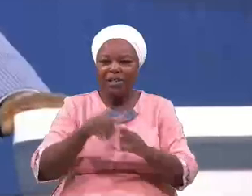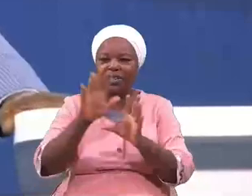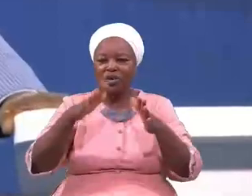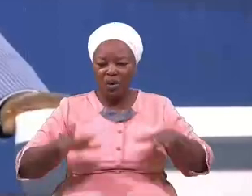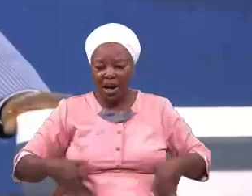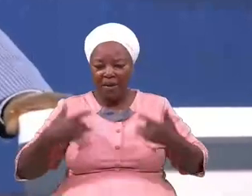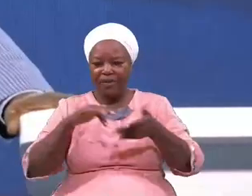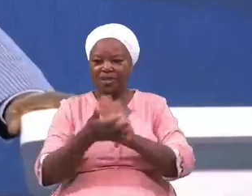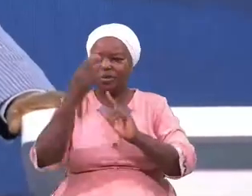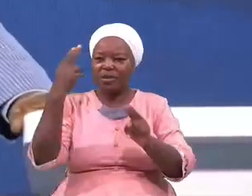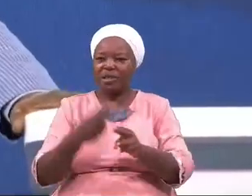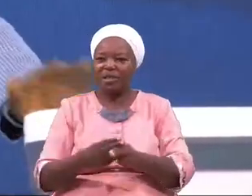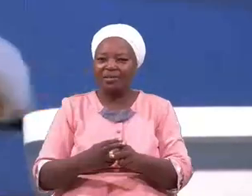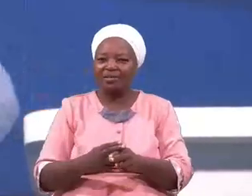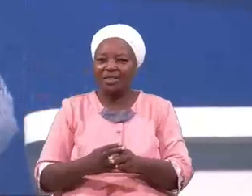l'accomplissement dans votre vie.